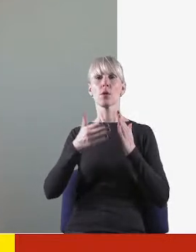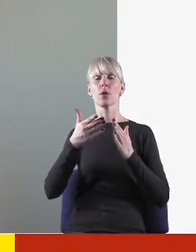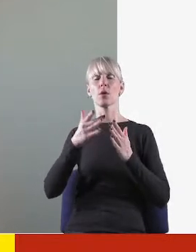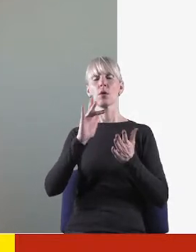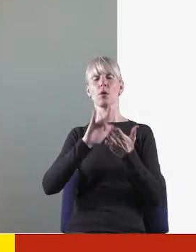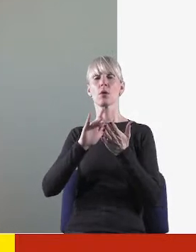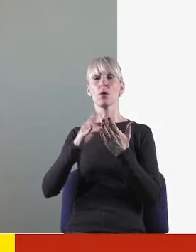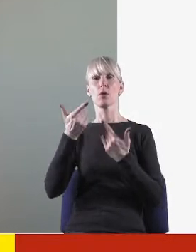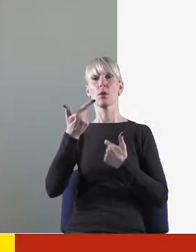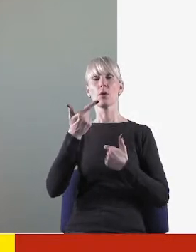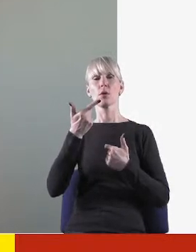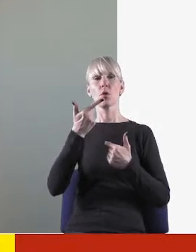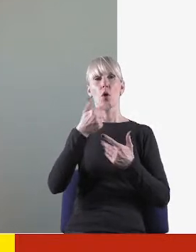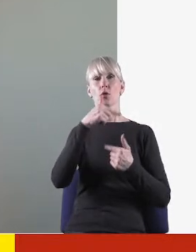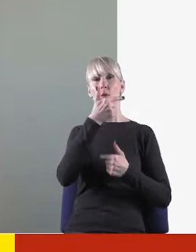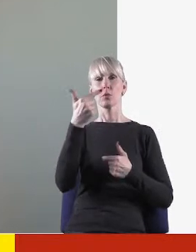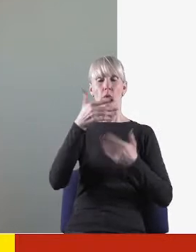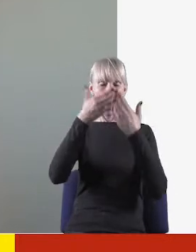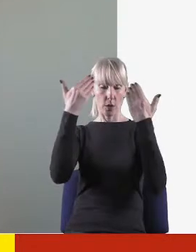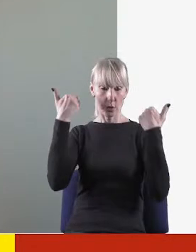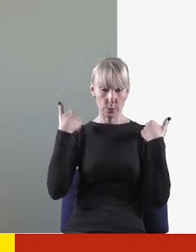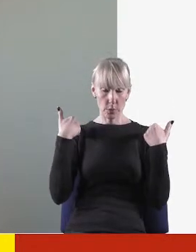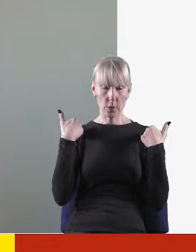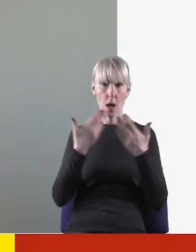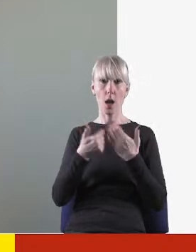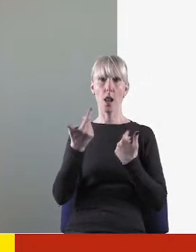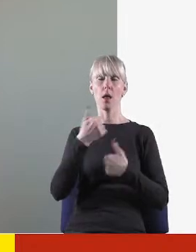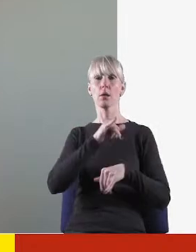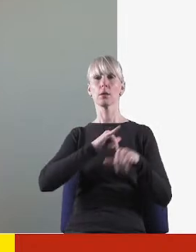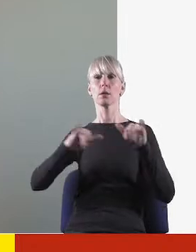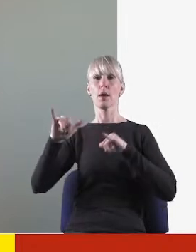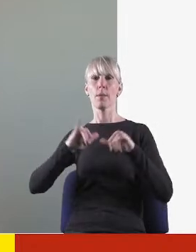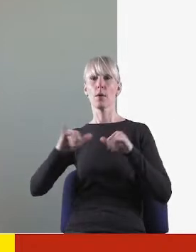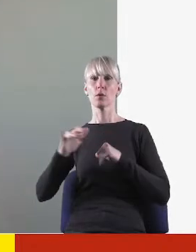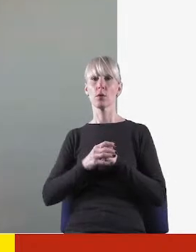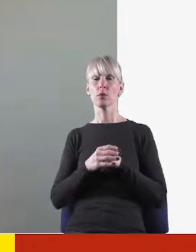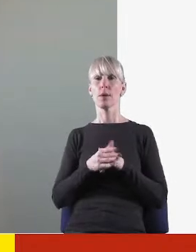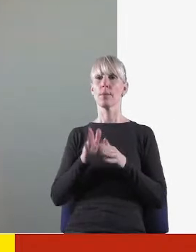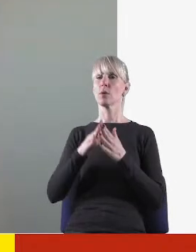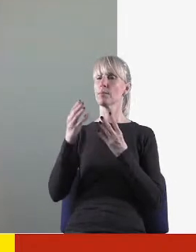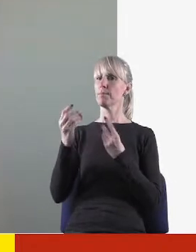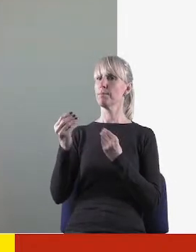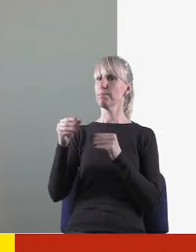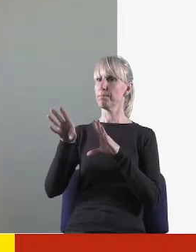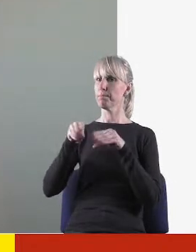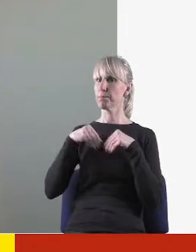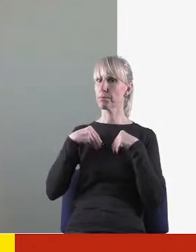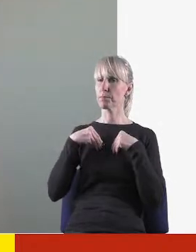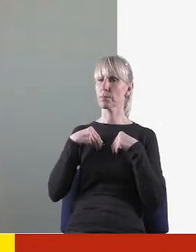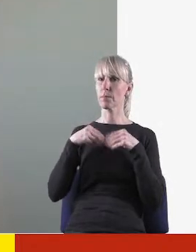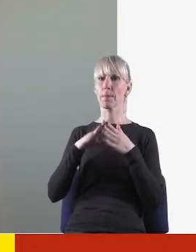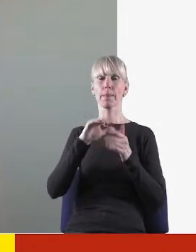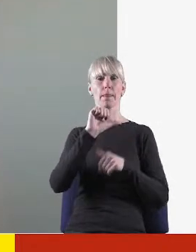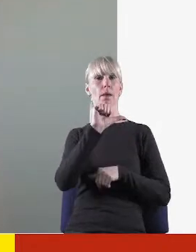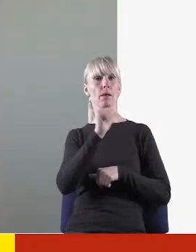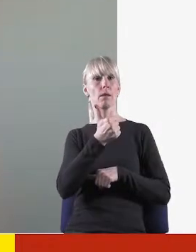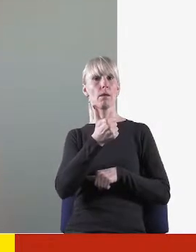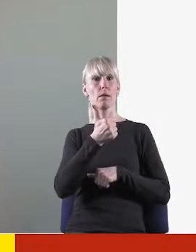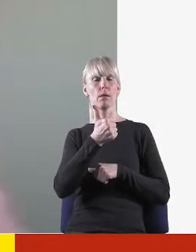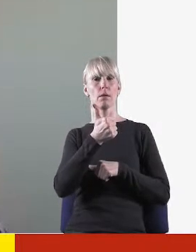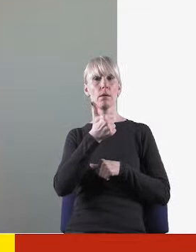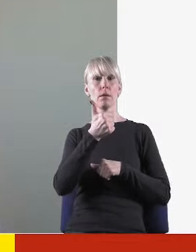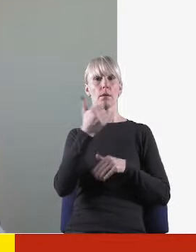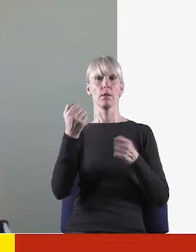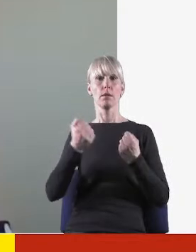podległe samorządowi skutecznie pozyskały środki finansowe. Pierwszy to duży projekt na